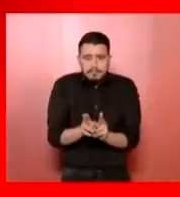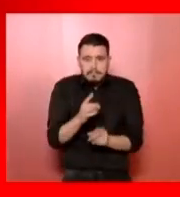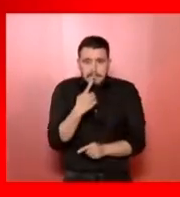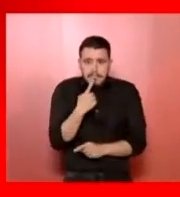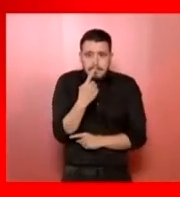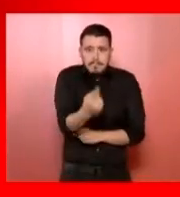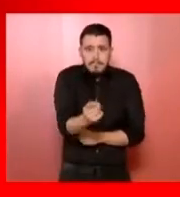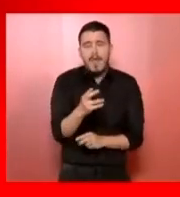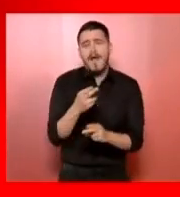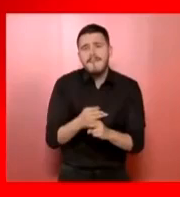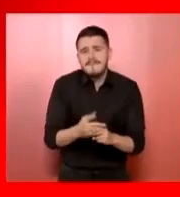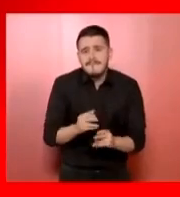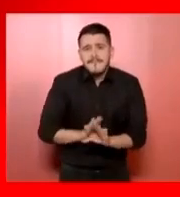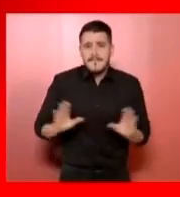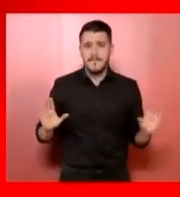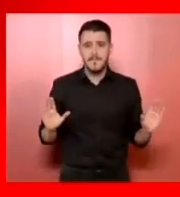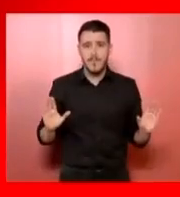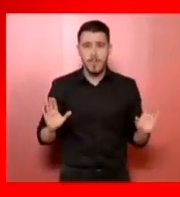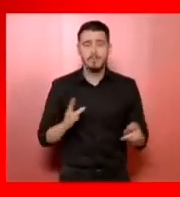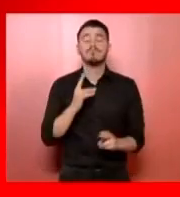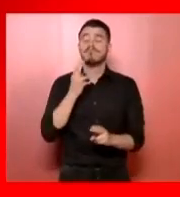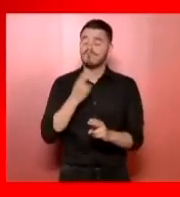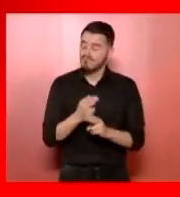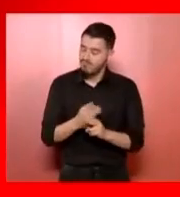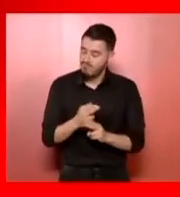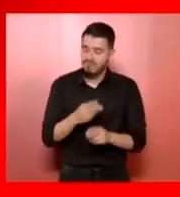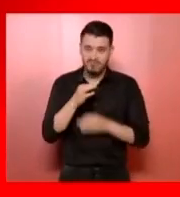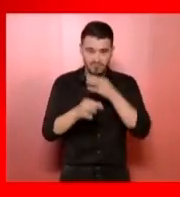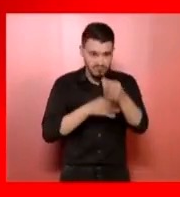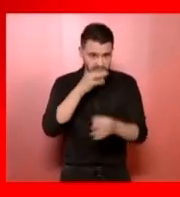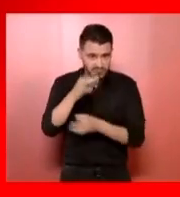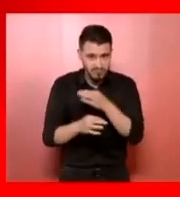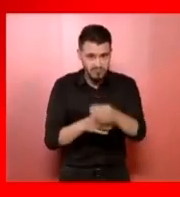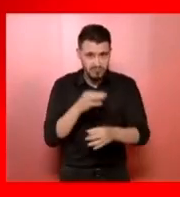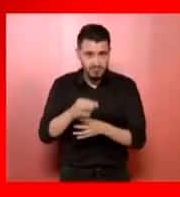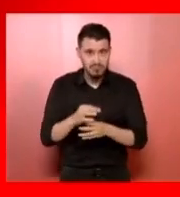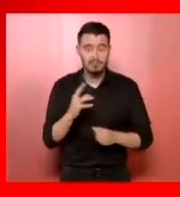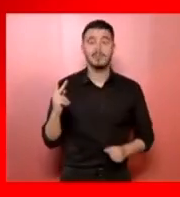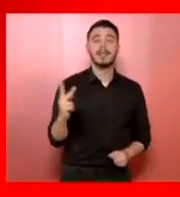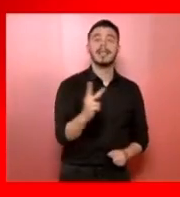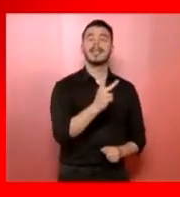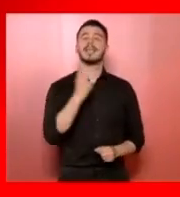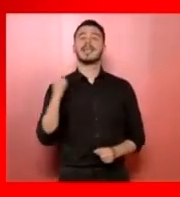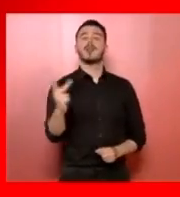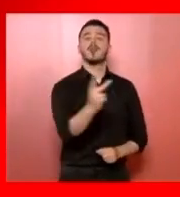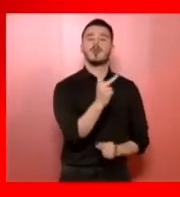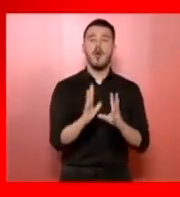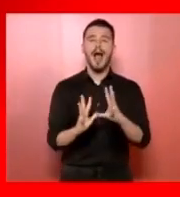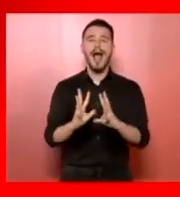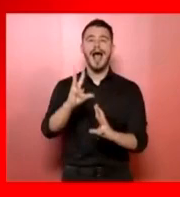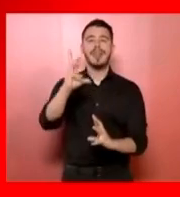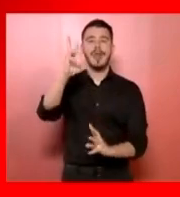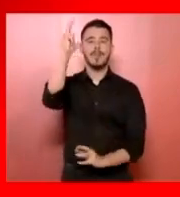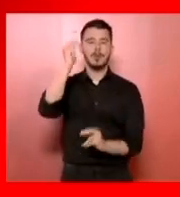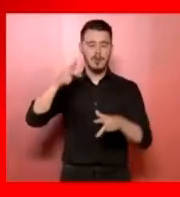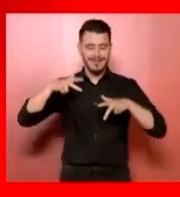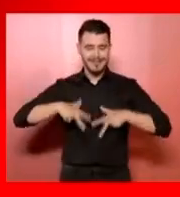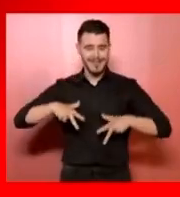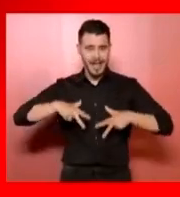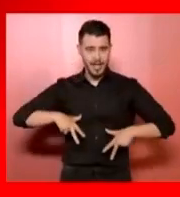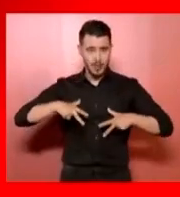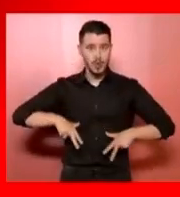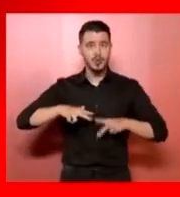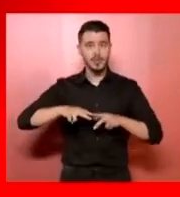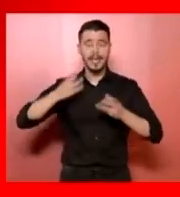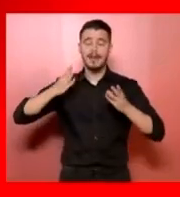σημαντικές. Είναι σημαντικές για να μπορέσει το κοινωνικό αναπτυξιακό κράτος να μας βάλει σε μια άλλη